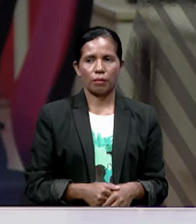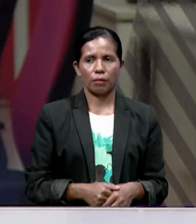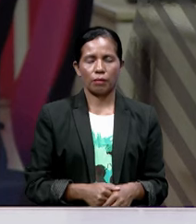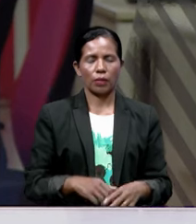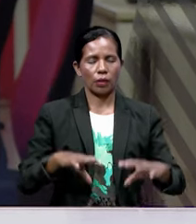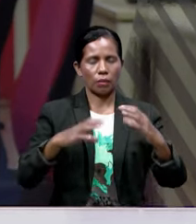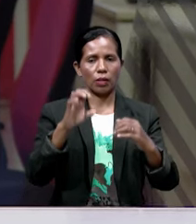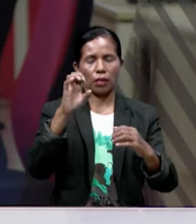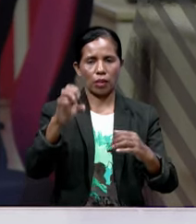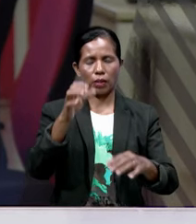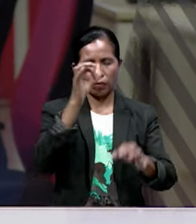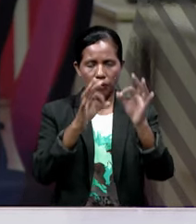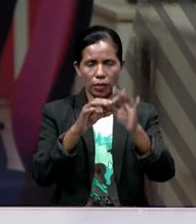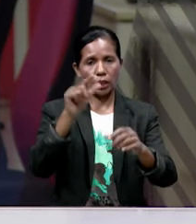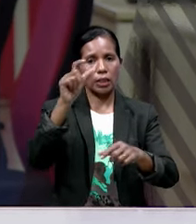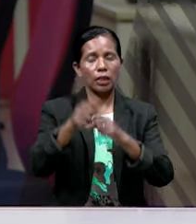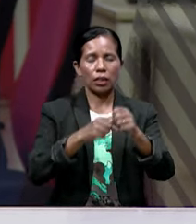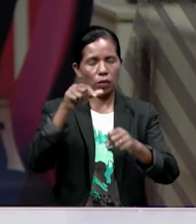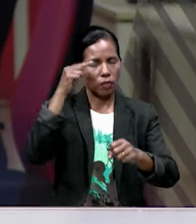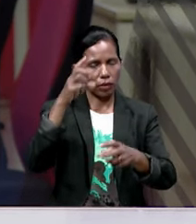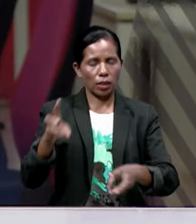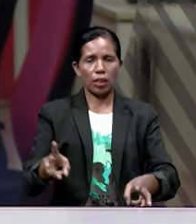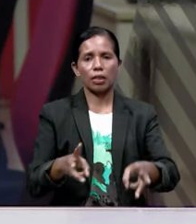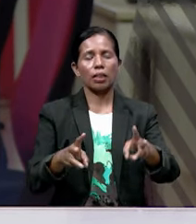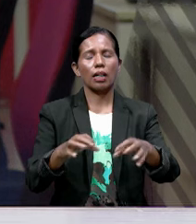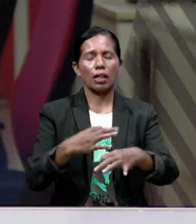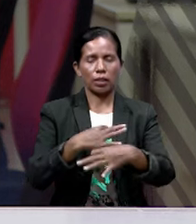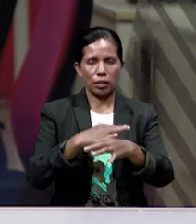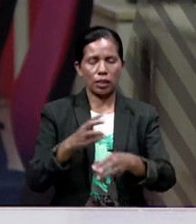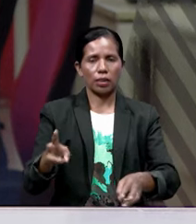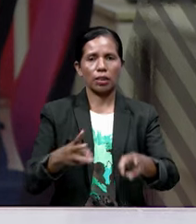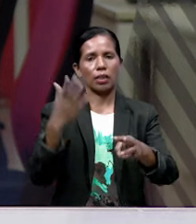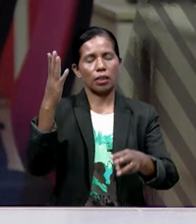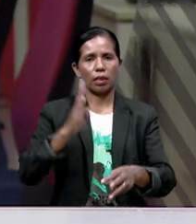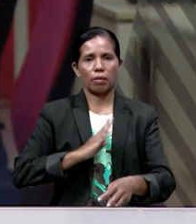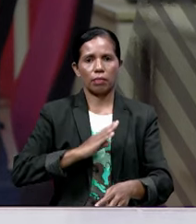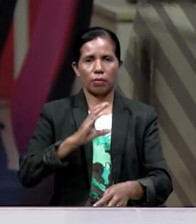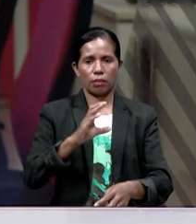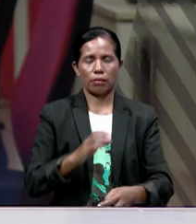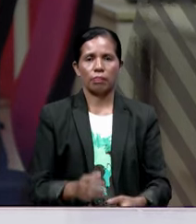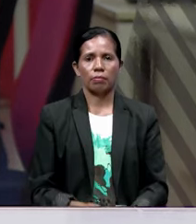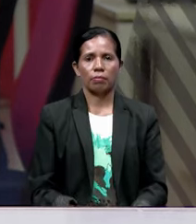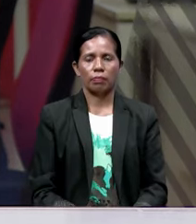Comissão é garante tinangne governo se a estrada urbana iha baukau.